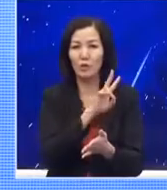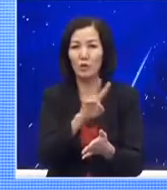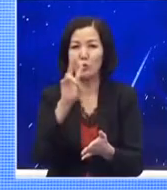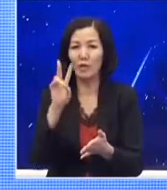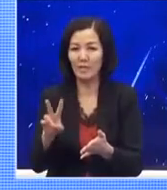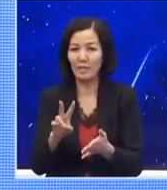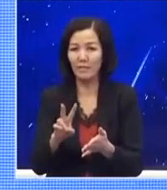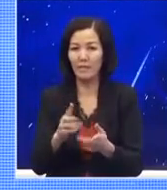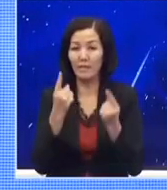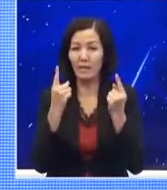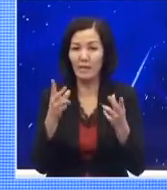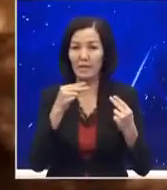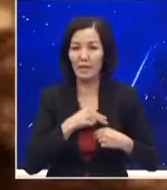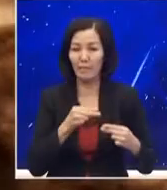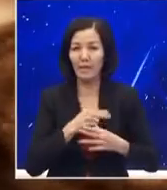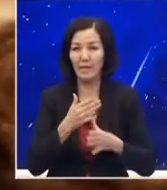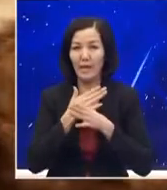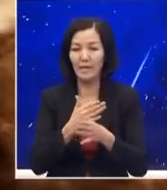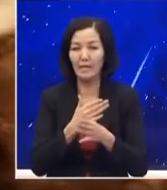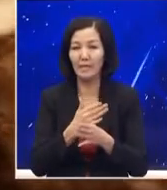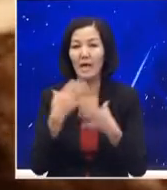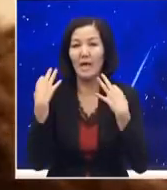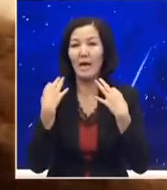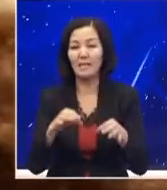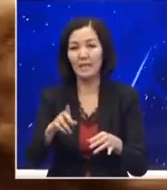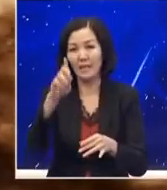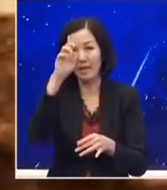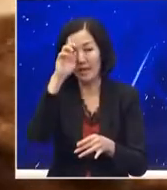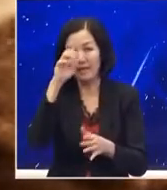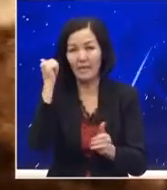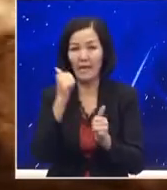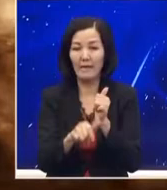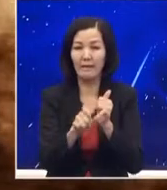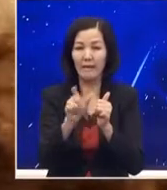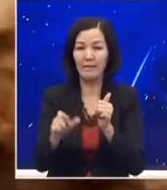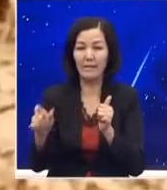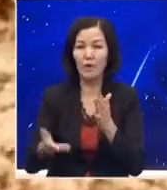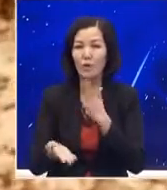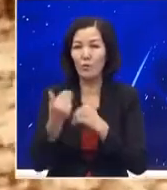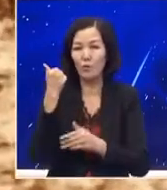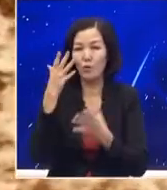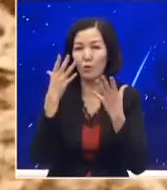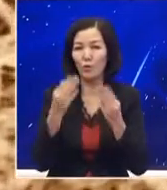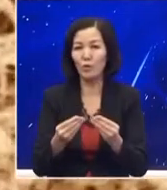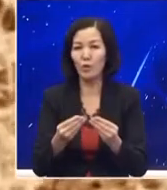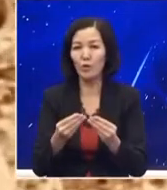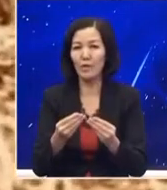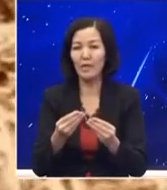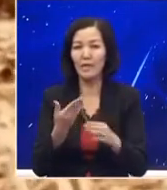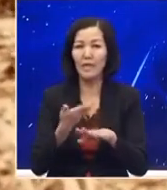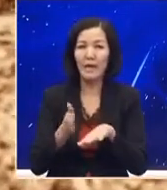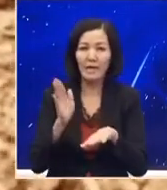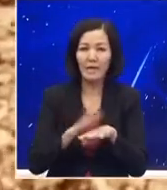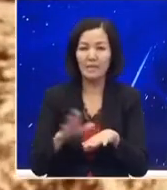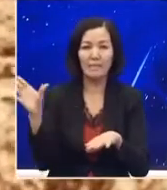жасампас істері жатыр. Азаттықтың таңында алшаң басқан әр қазақ баласы өткен күннің қасіреті мен қасиетін білет,